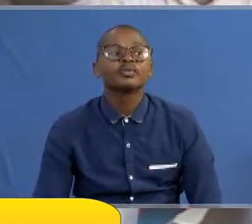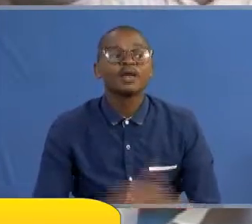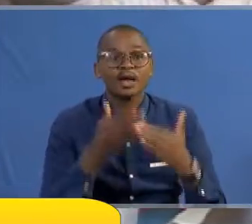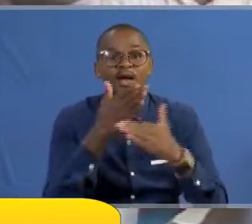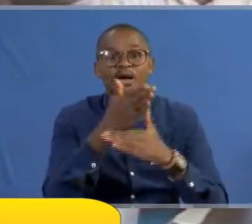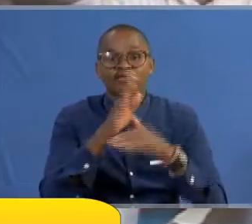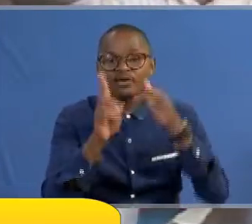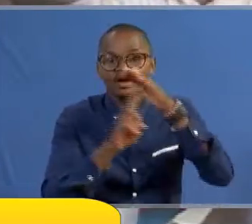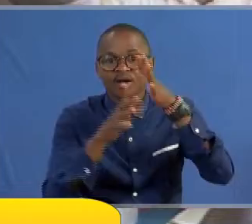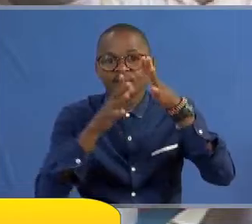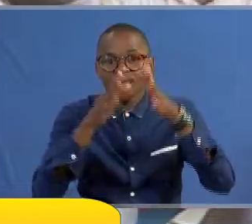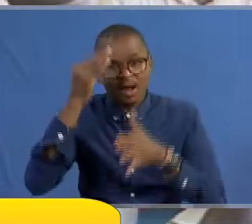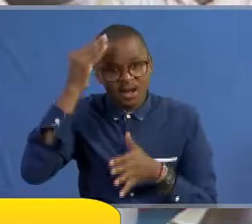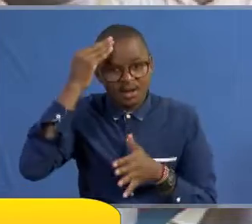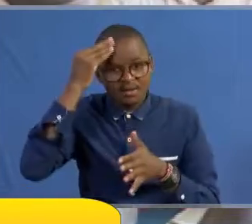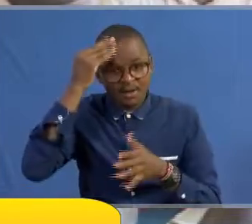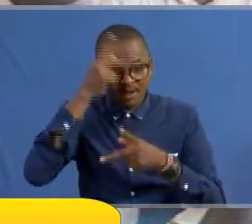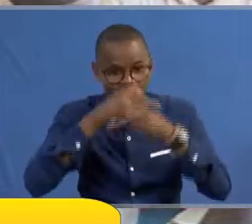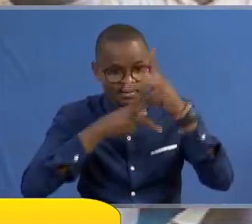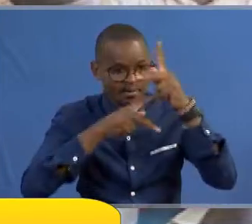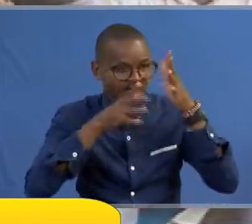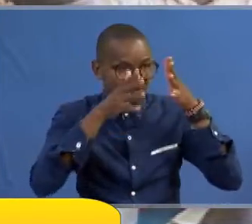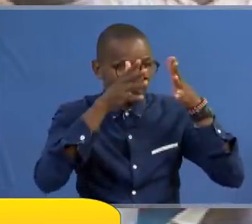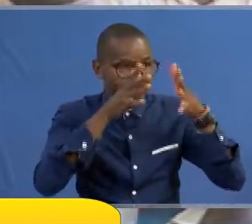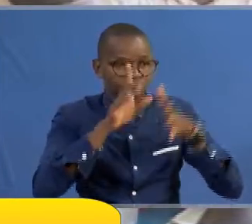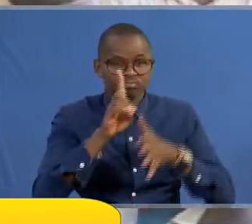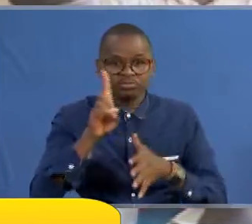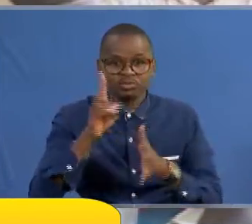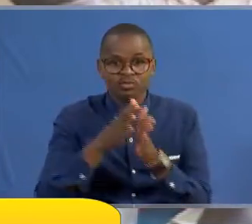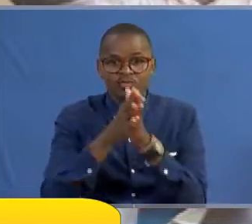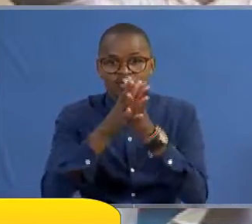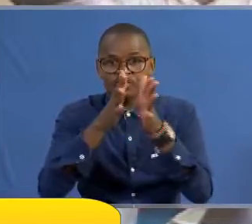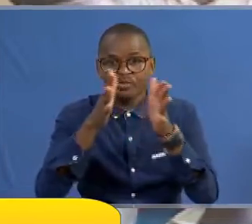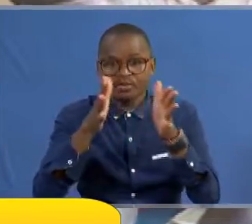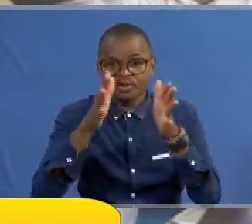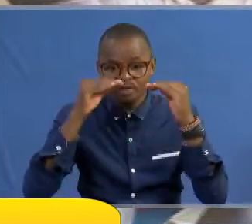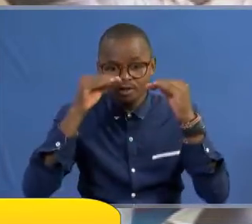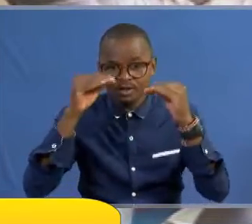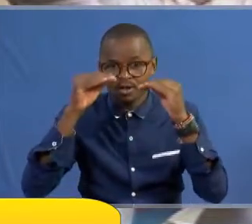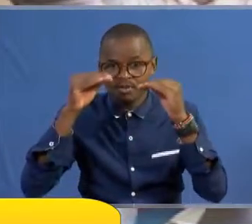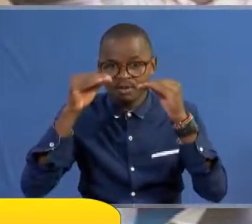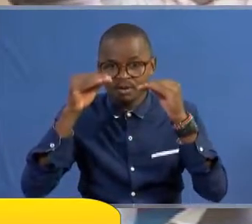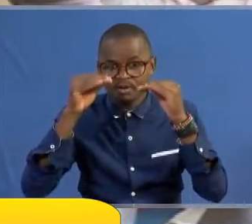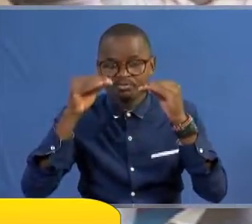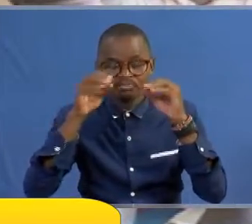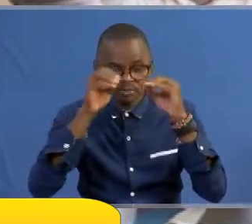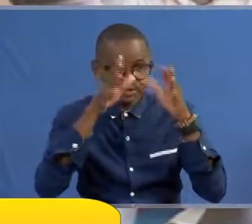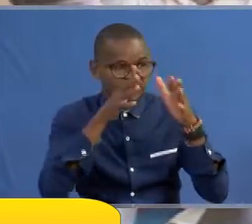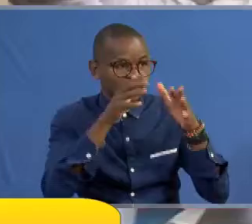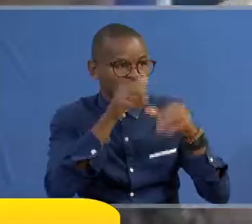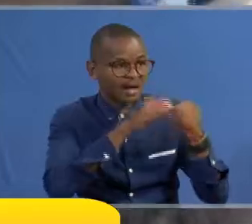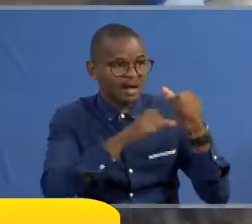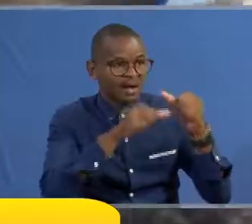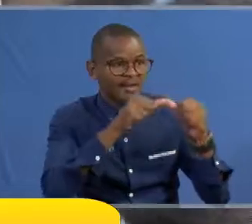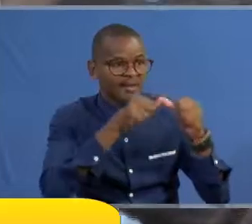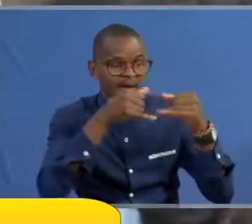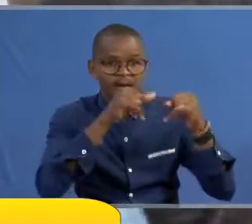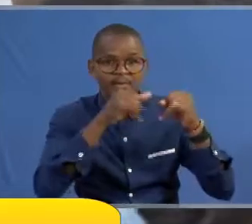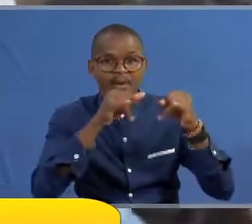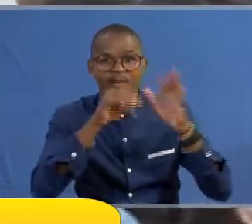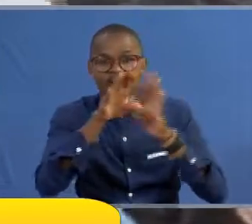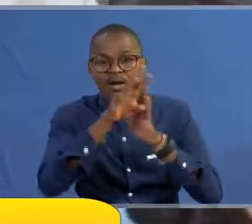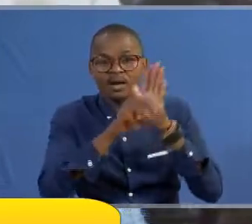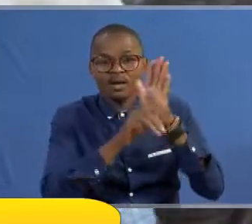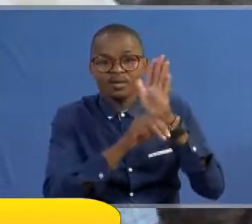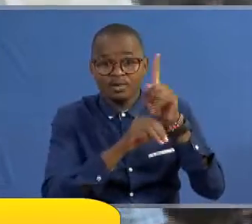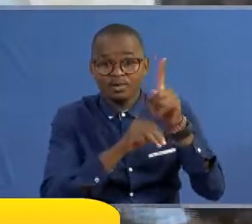Baada ya waziri wa elimu nchini Profesa George Magoha kuzindua rasmi mafunzo kwa walimu nchini kuhusu utekelezaji wa mtaala